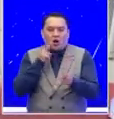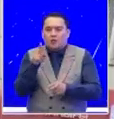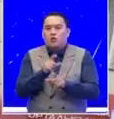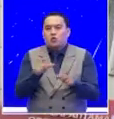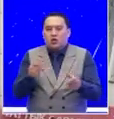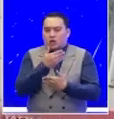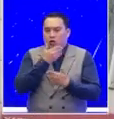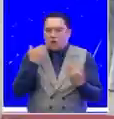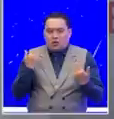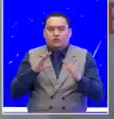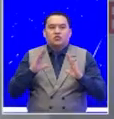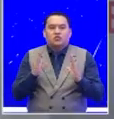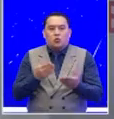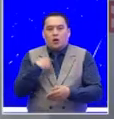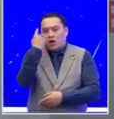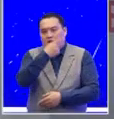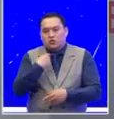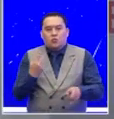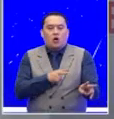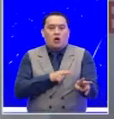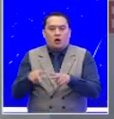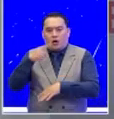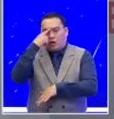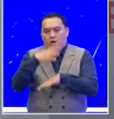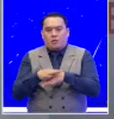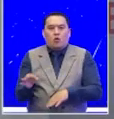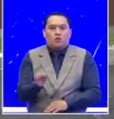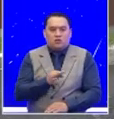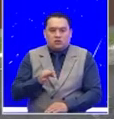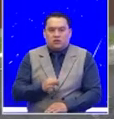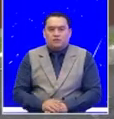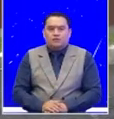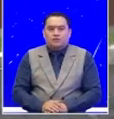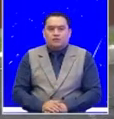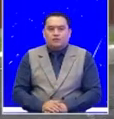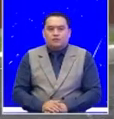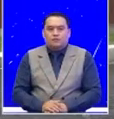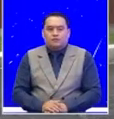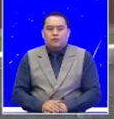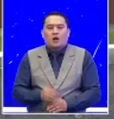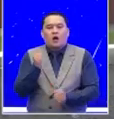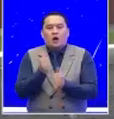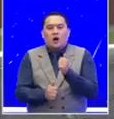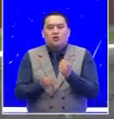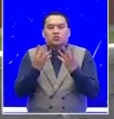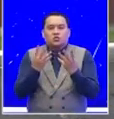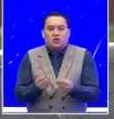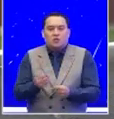граждан нет. Ситуация находится под личным контролем Акима области. Ежедневно за прибывшими